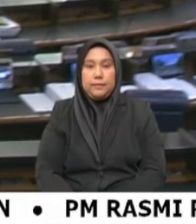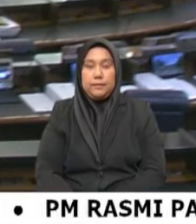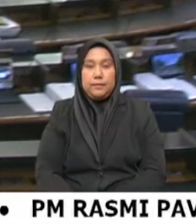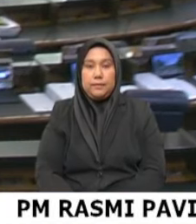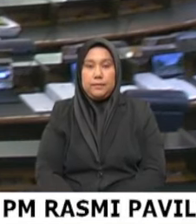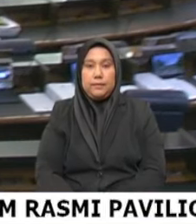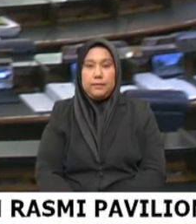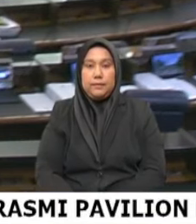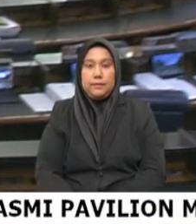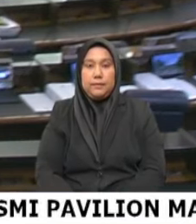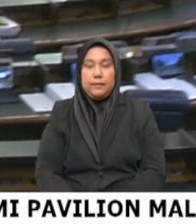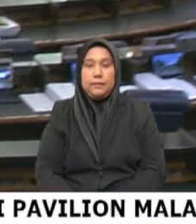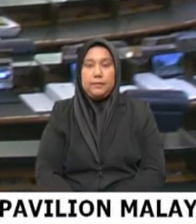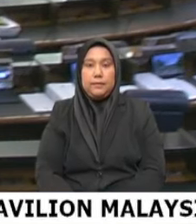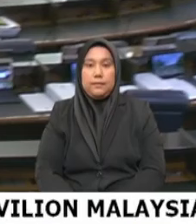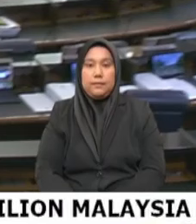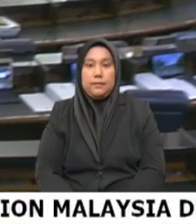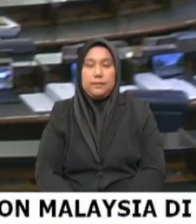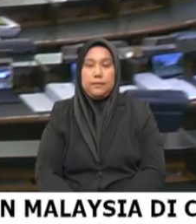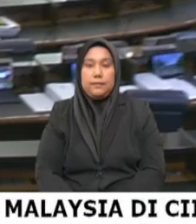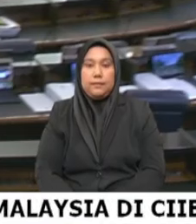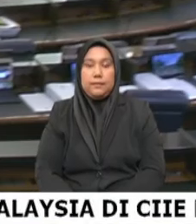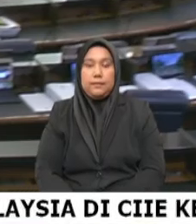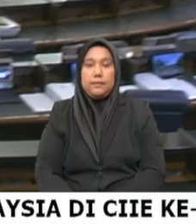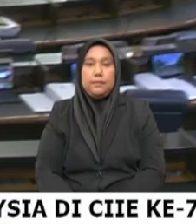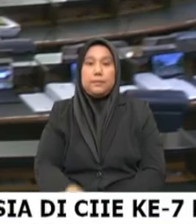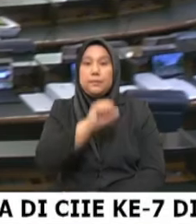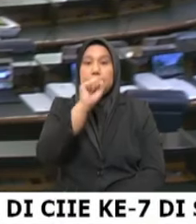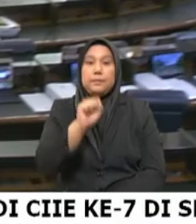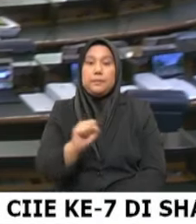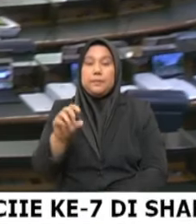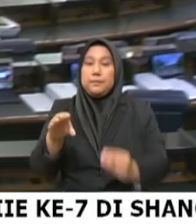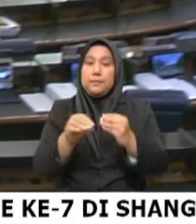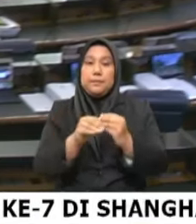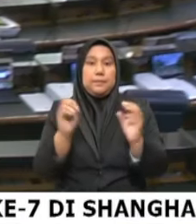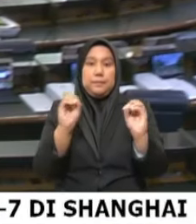Sila soalan kedua. Ada. Teman-teman tak ada.